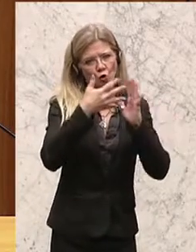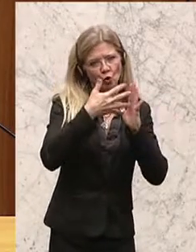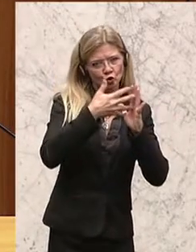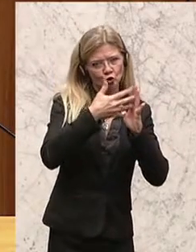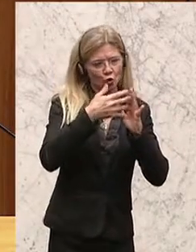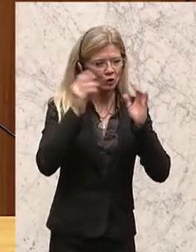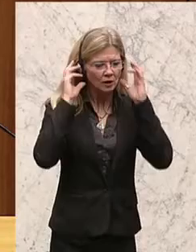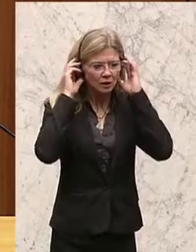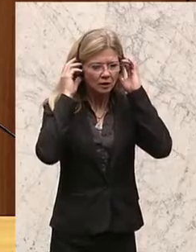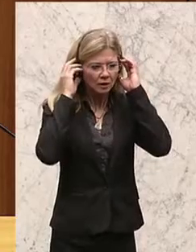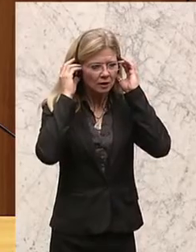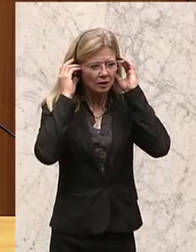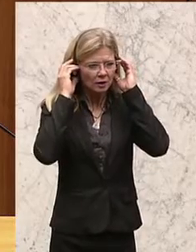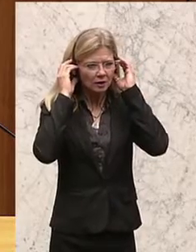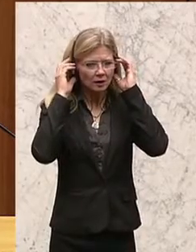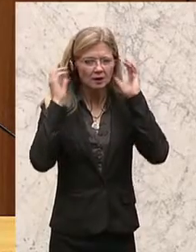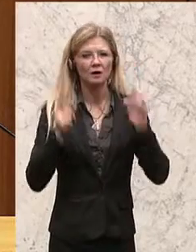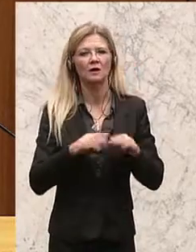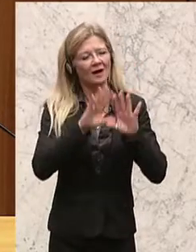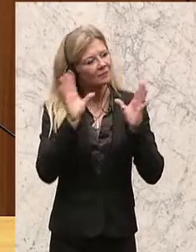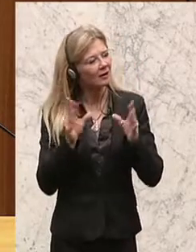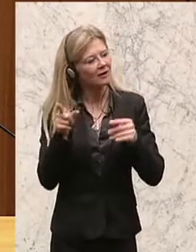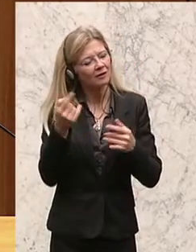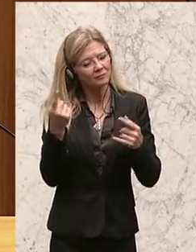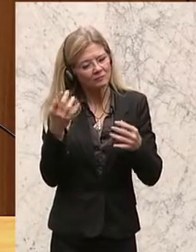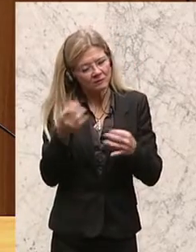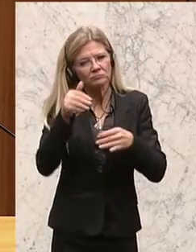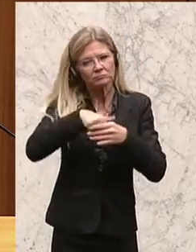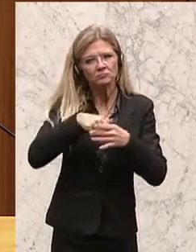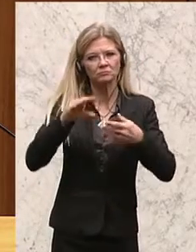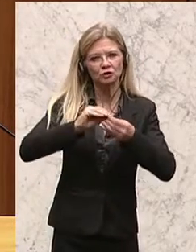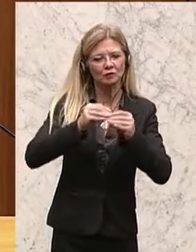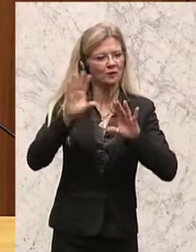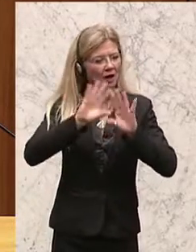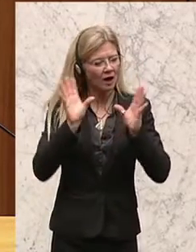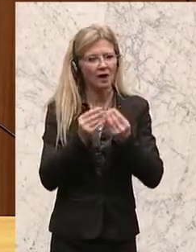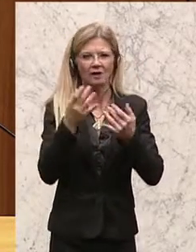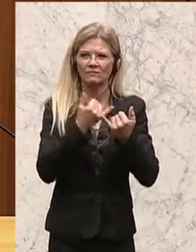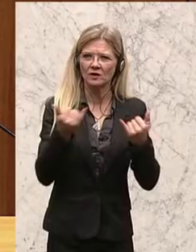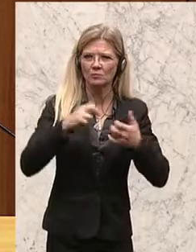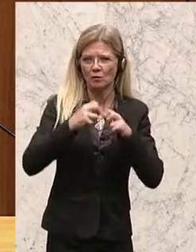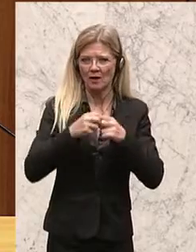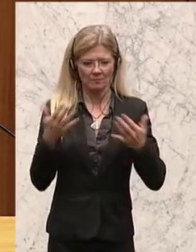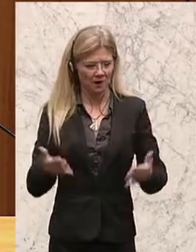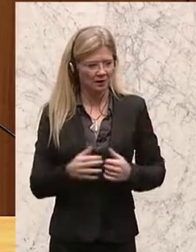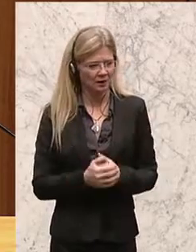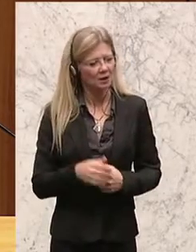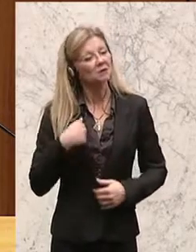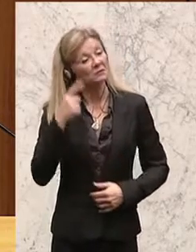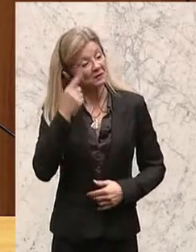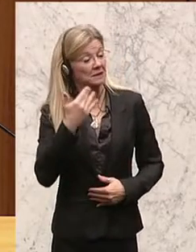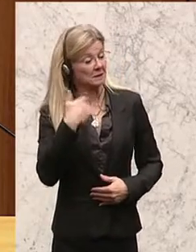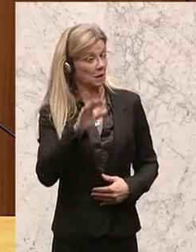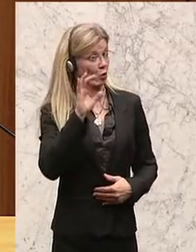sozusagen mit neuen kontrollen und allen diesen problematiken die wir erkennen gerade aus der branche auseinandersetzen ich halte das für einen sehr